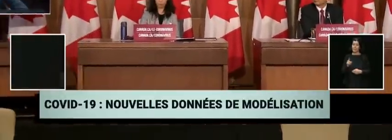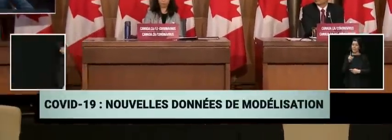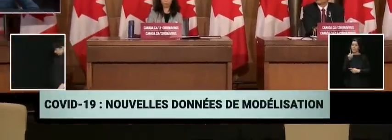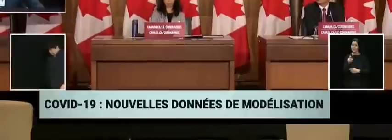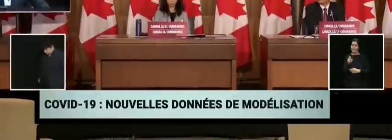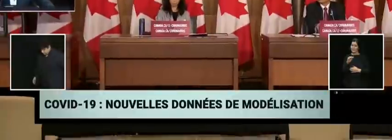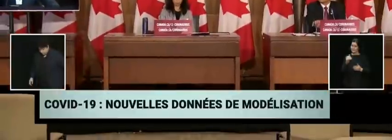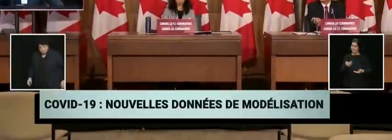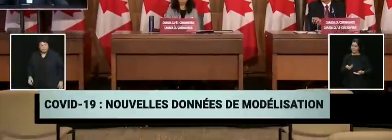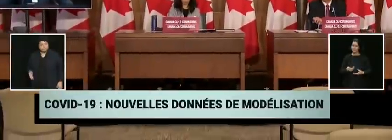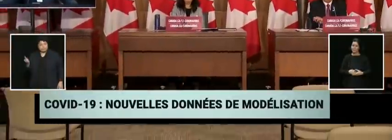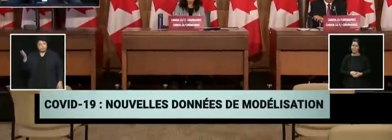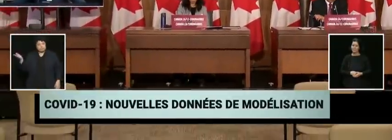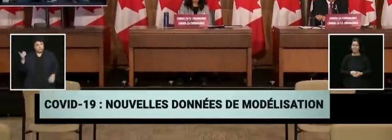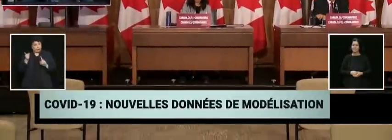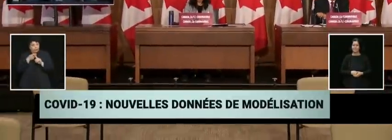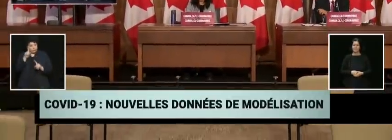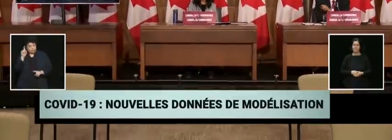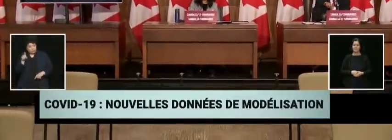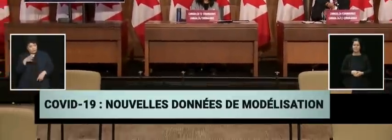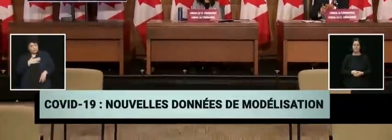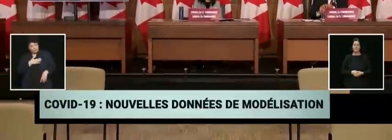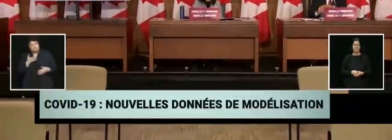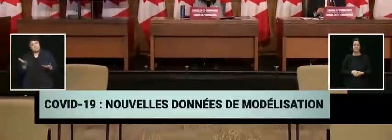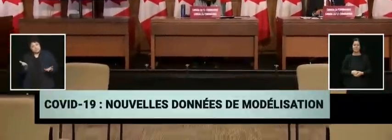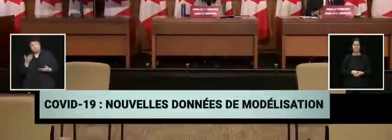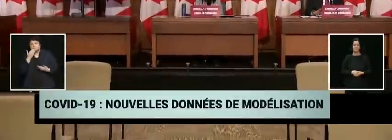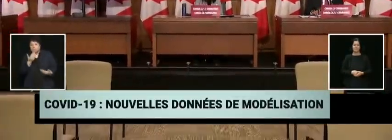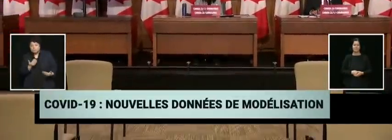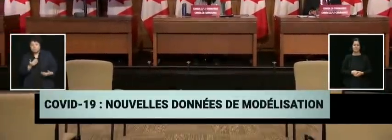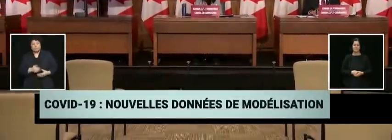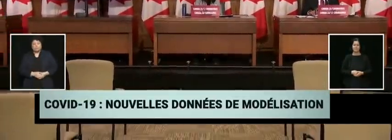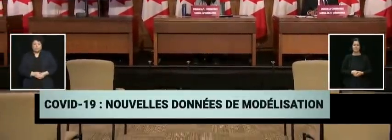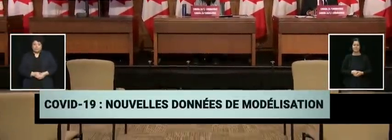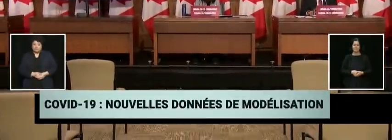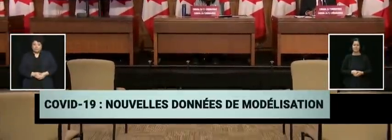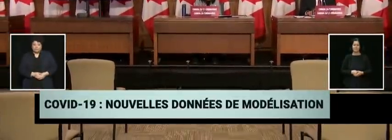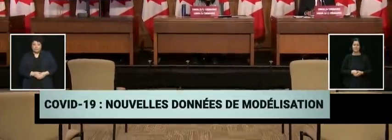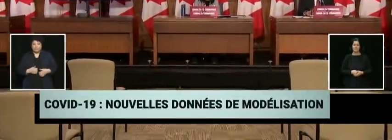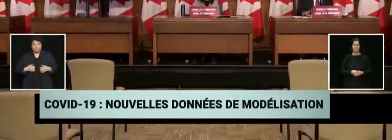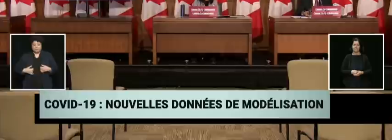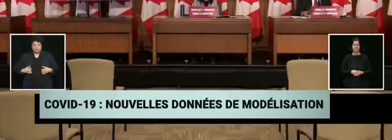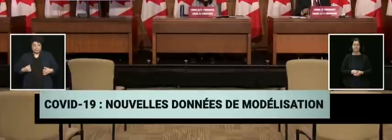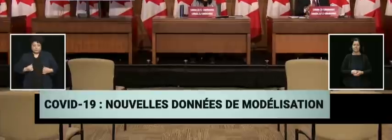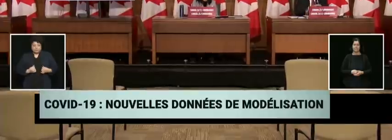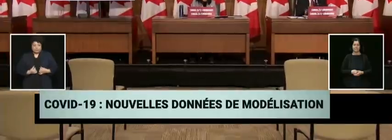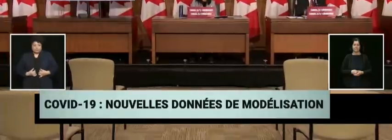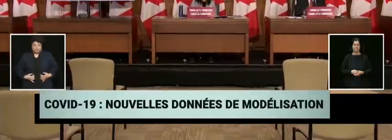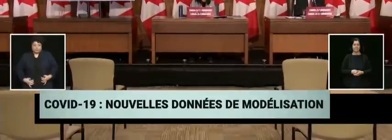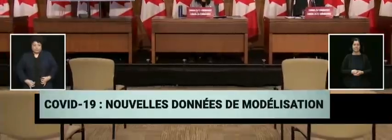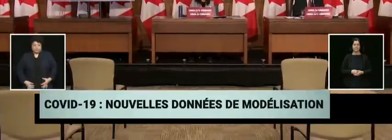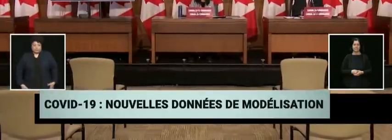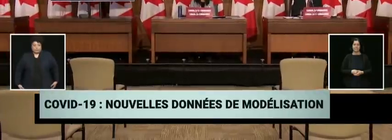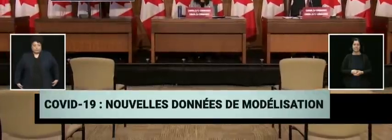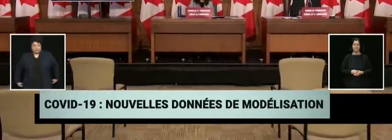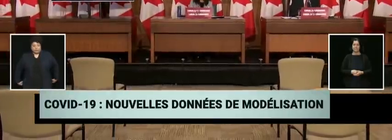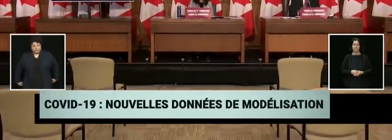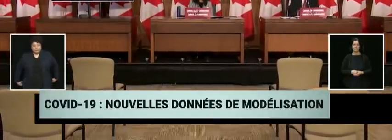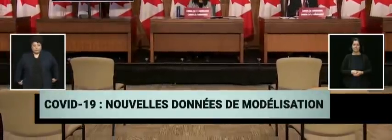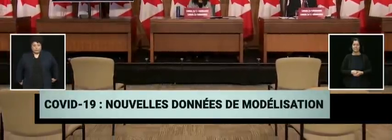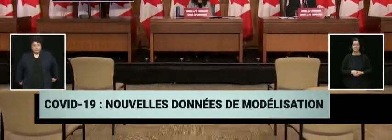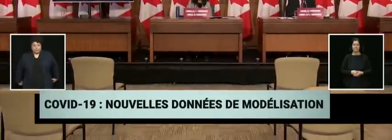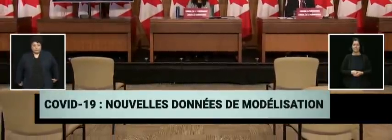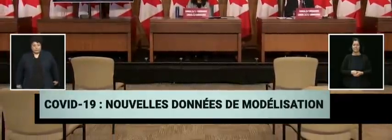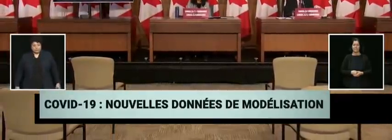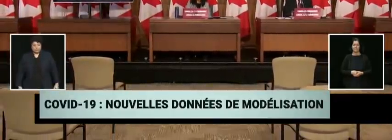Thank you, merci. Please press star 1 at this time if you have a question. S'il vous plaît, appuyez sur étoile 1 maintenant pour poser une question. The first